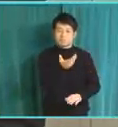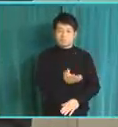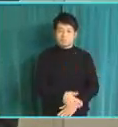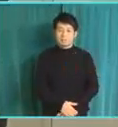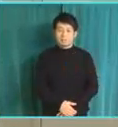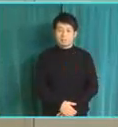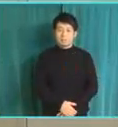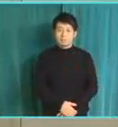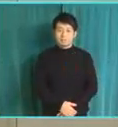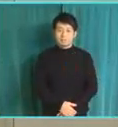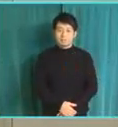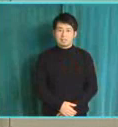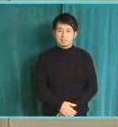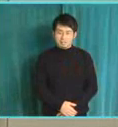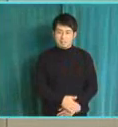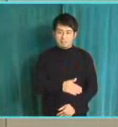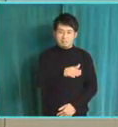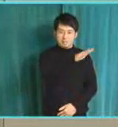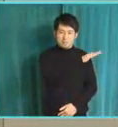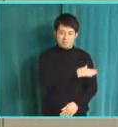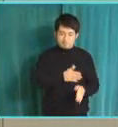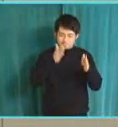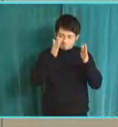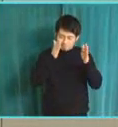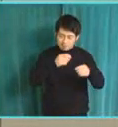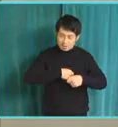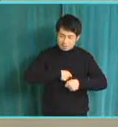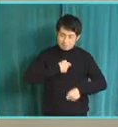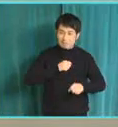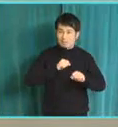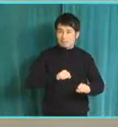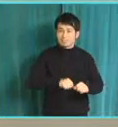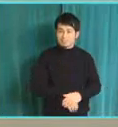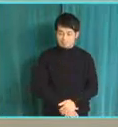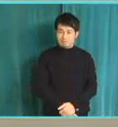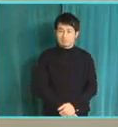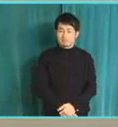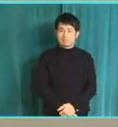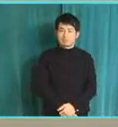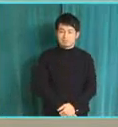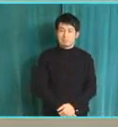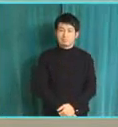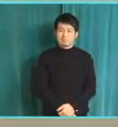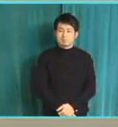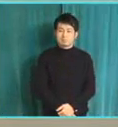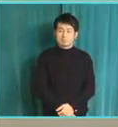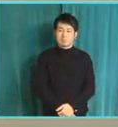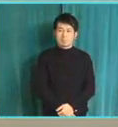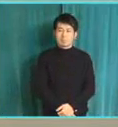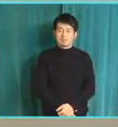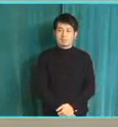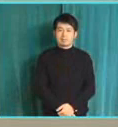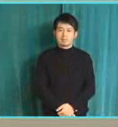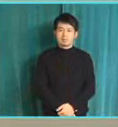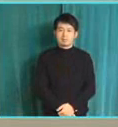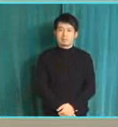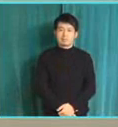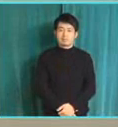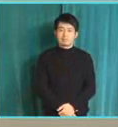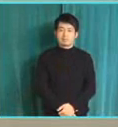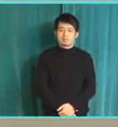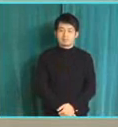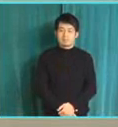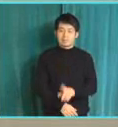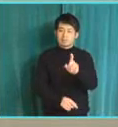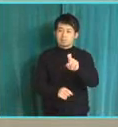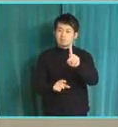も私の経験上とてもすごい真面目にやるというか、真面目でもおかしいですけど、その、もう11